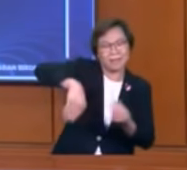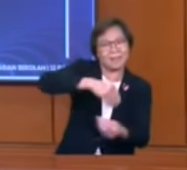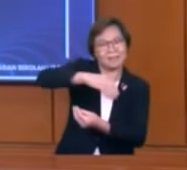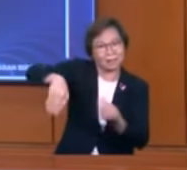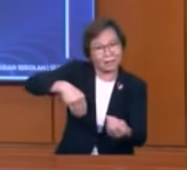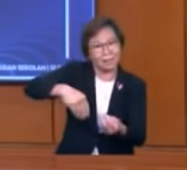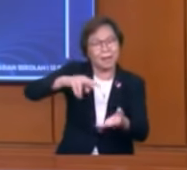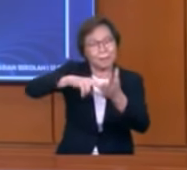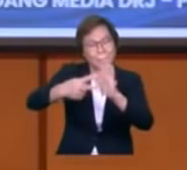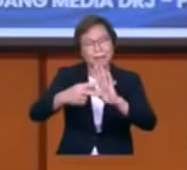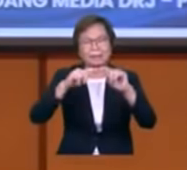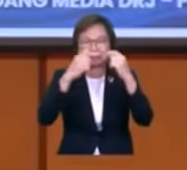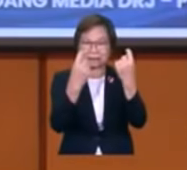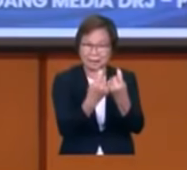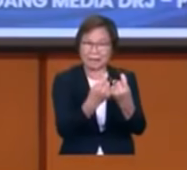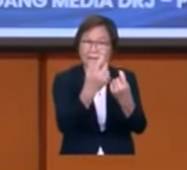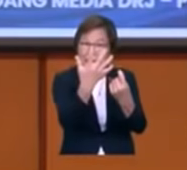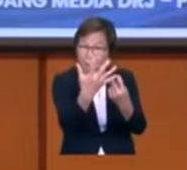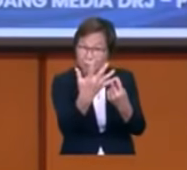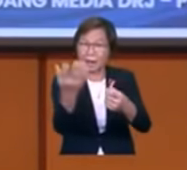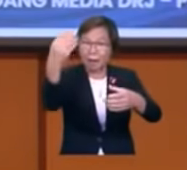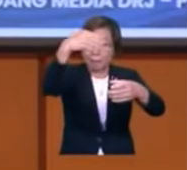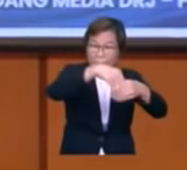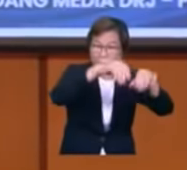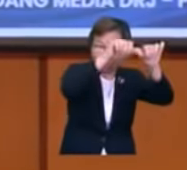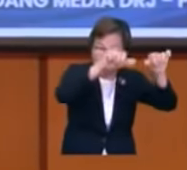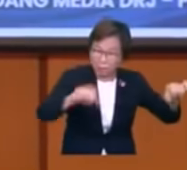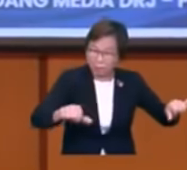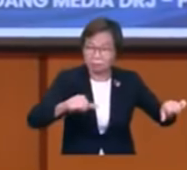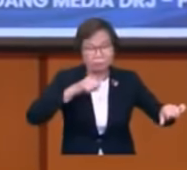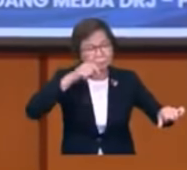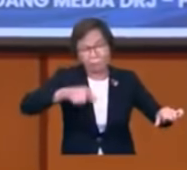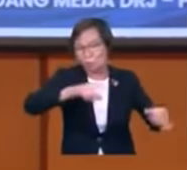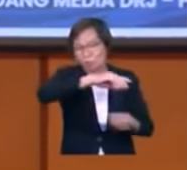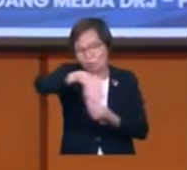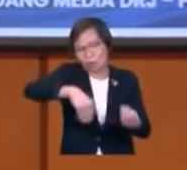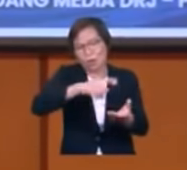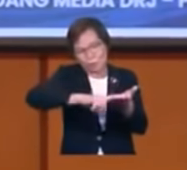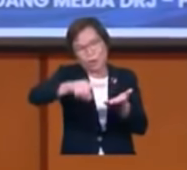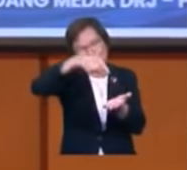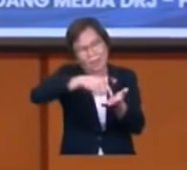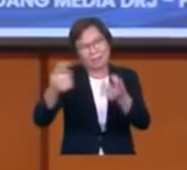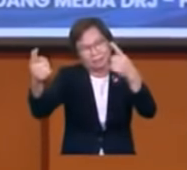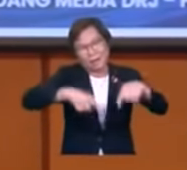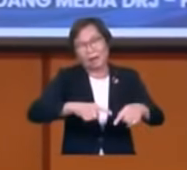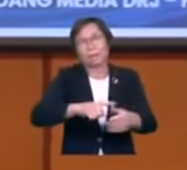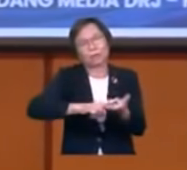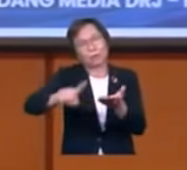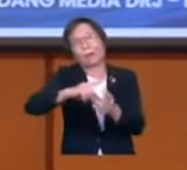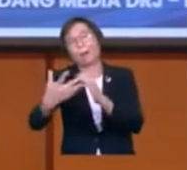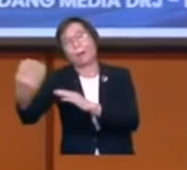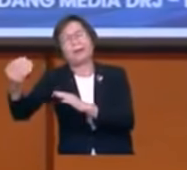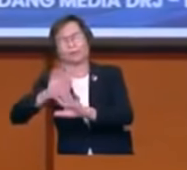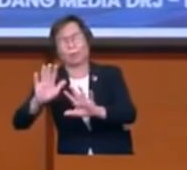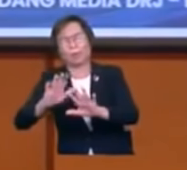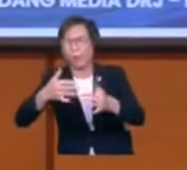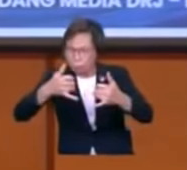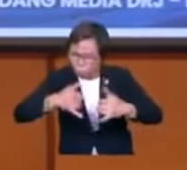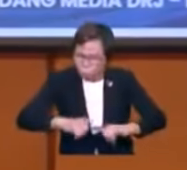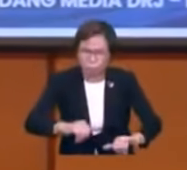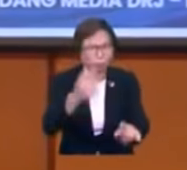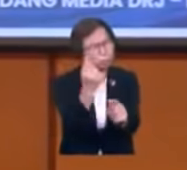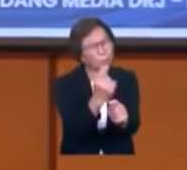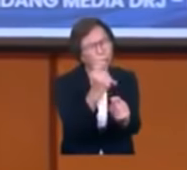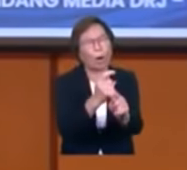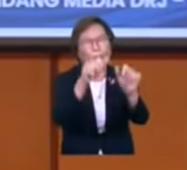maknanya kalau tingkat 5 masuk ke asrama kita tak gile minggu ini data mengedepan meledak dan kita teruskan